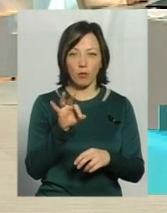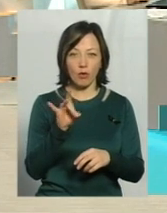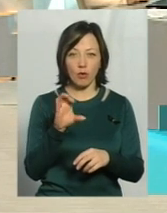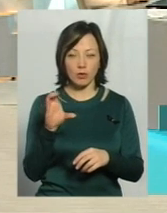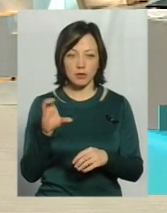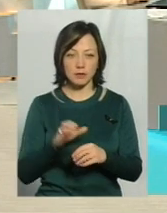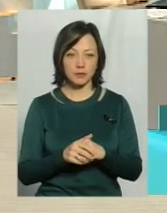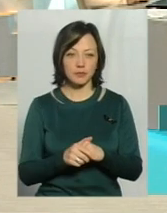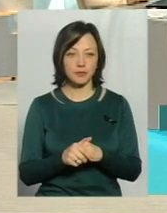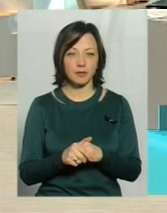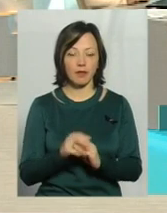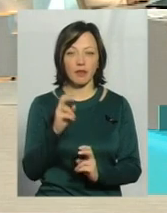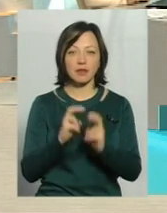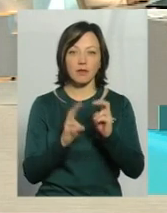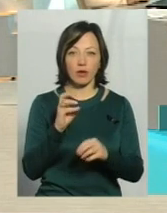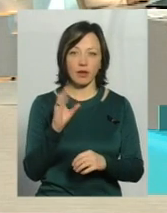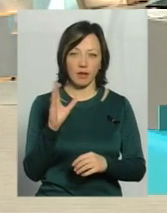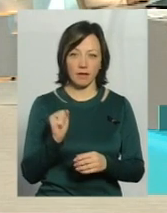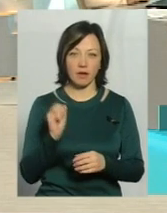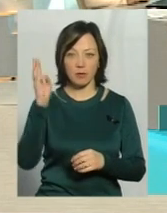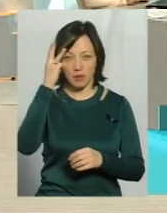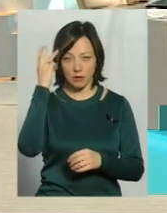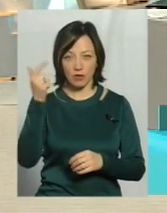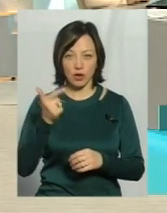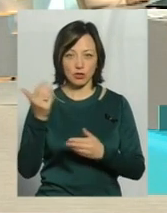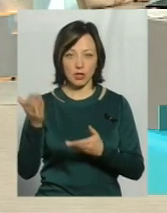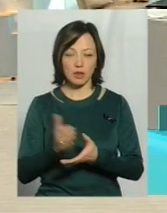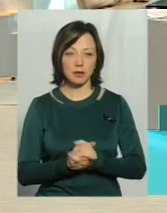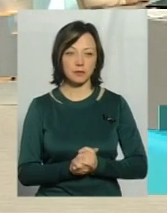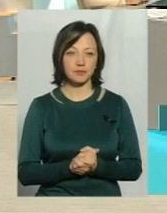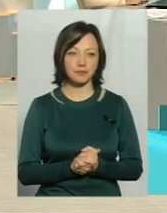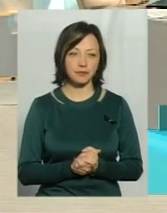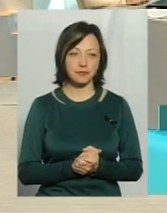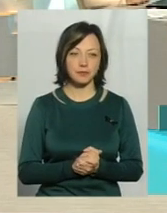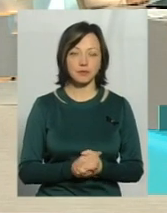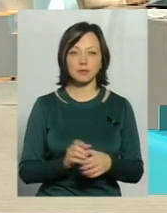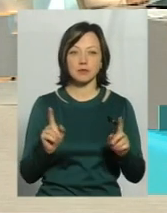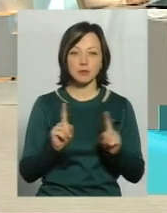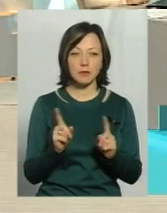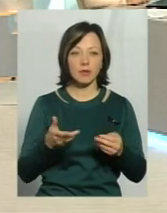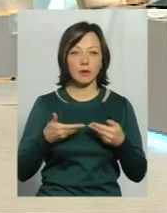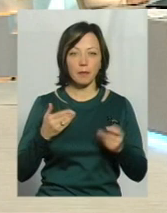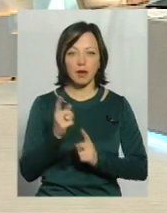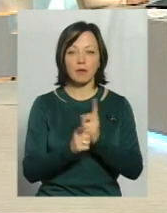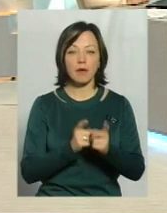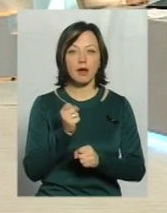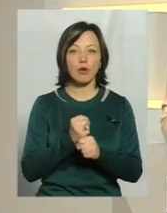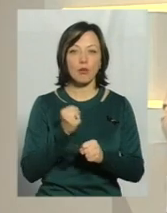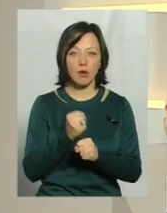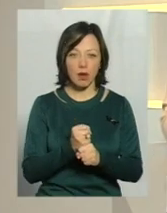вторинний ресурс на заводі Нева в Хмельницькому, в Гречанах. Тобто для того, щоб ми переробляли все ж